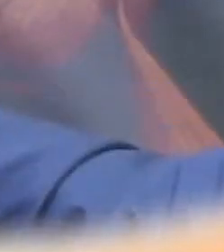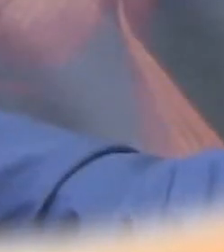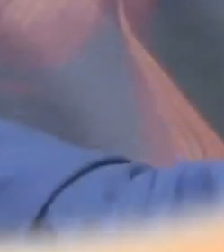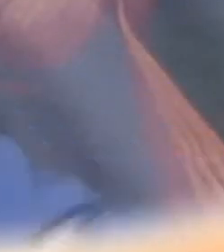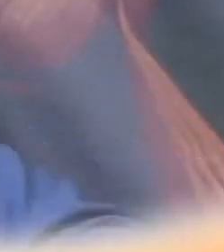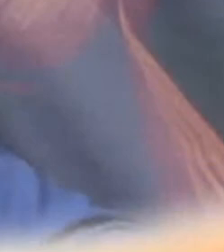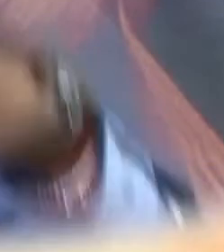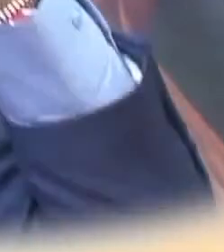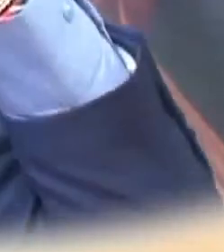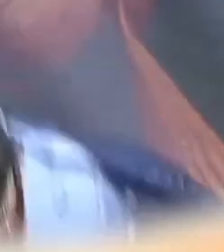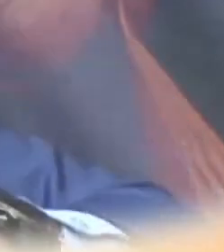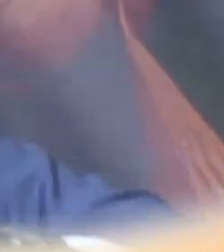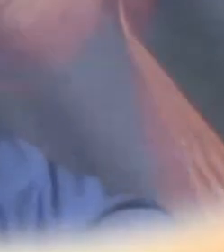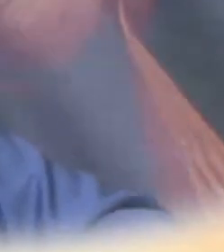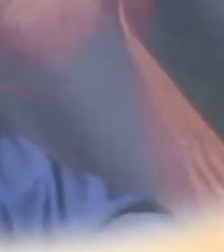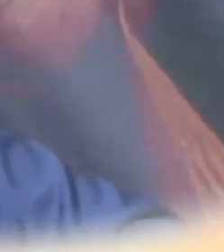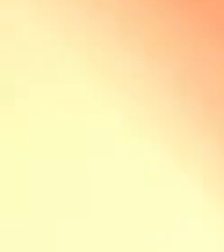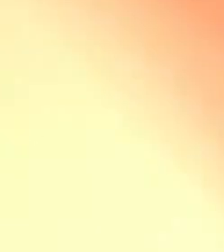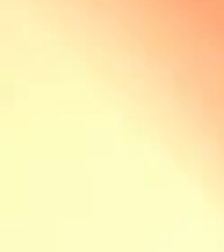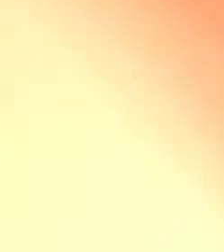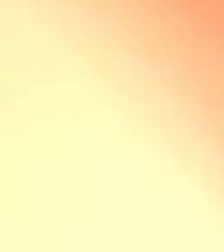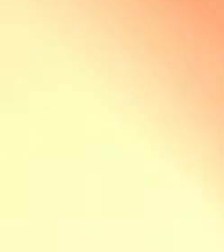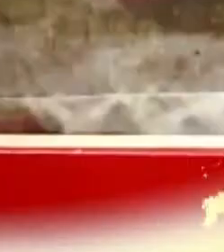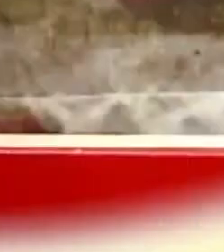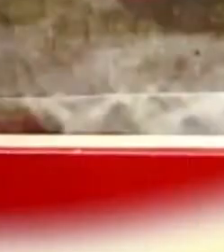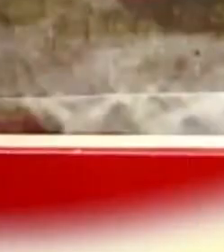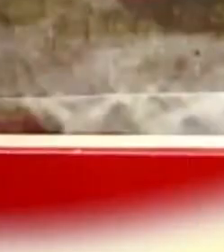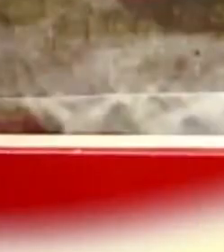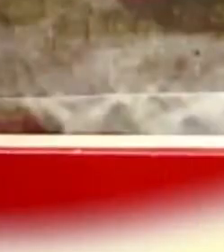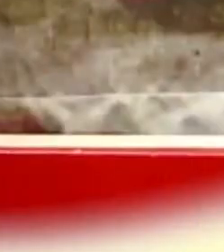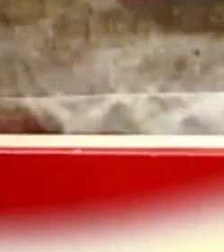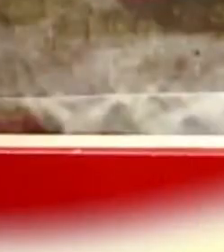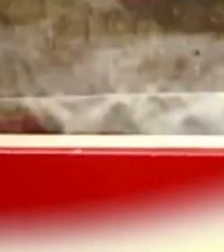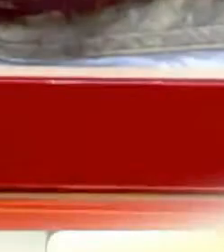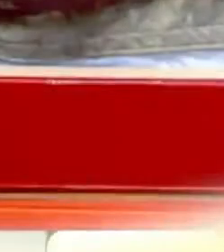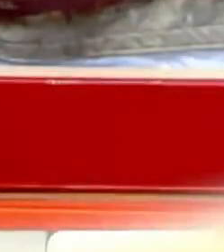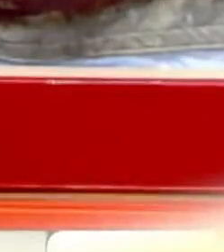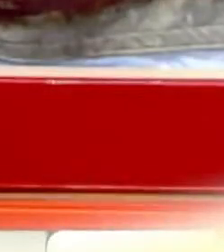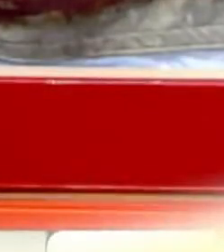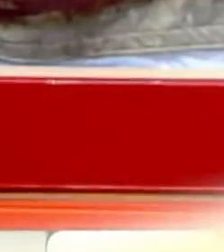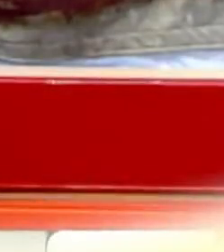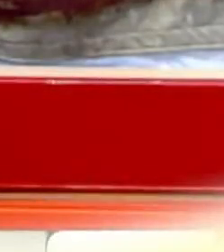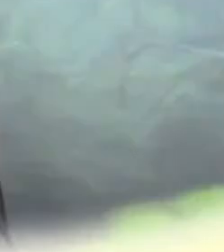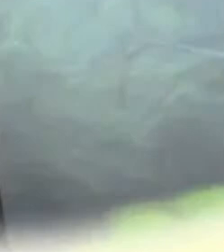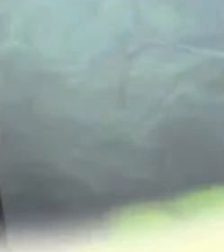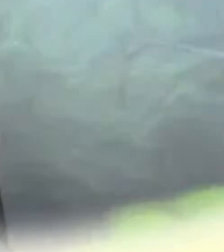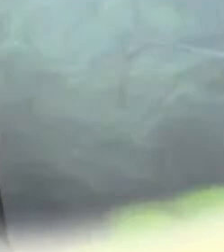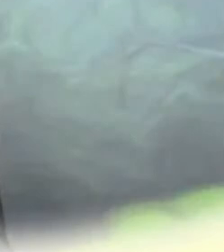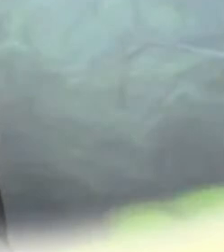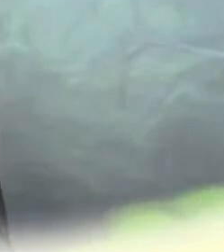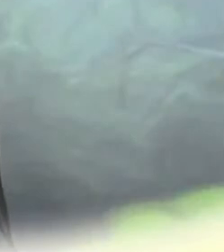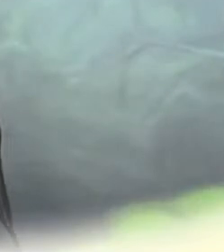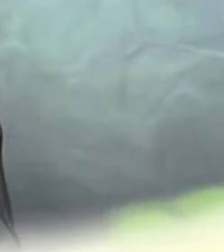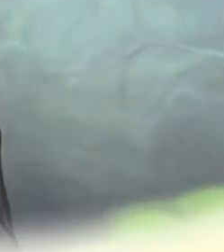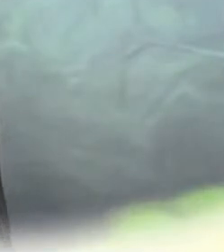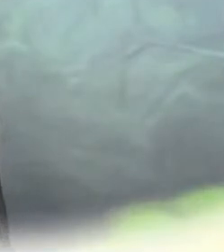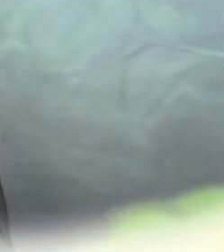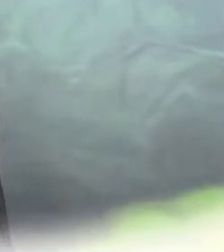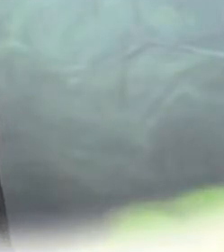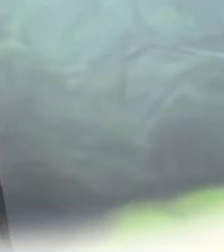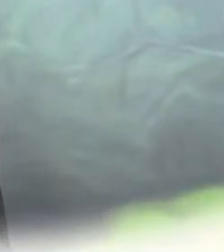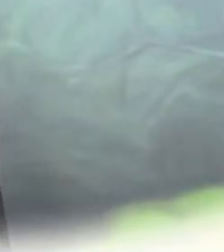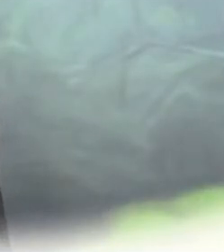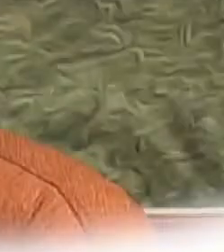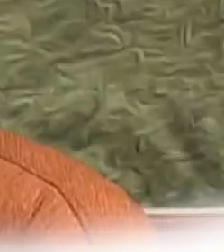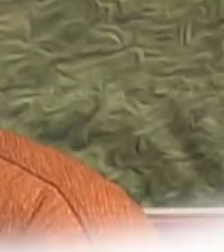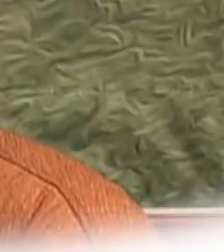wauga dynasty na hasara rĩ, nĩ kuga ithuĩ na arĩa. Narĩo ime rĩtanaitĩka, tugakurehera arigitani allergy ni mwiri waku ikirwa